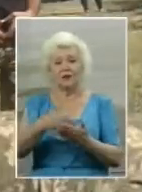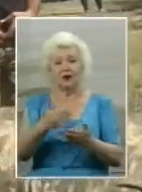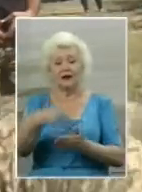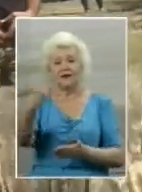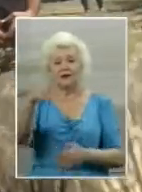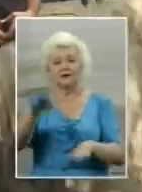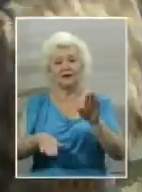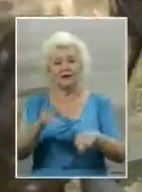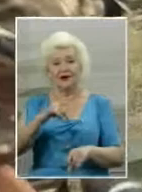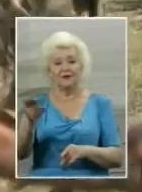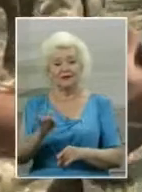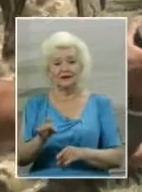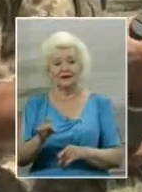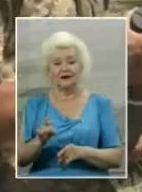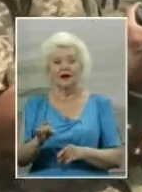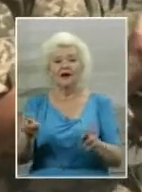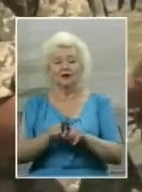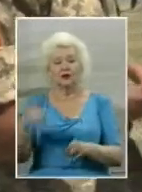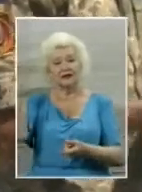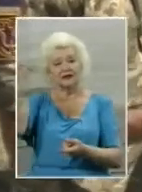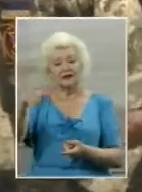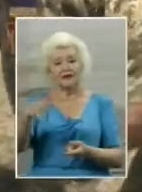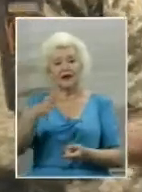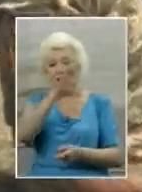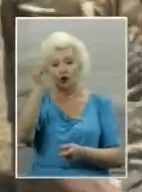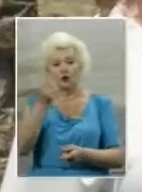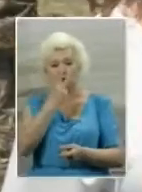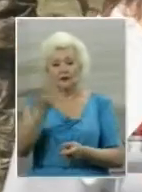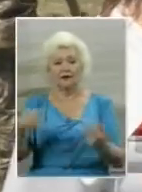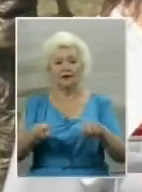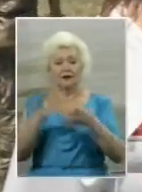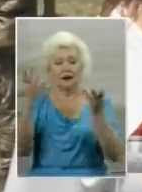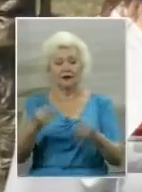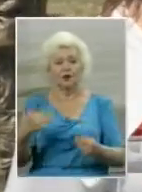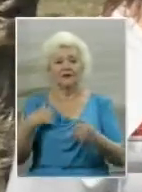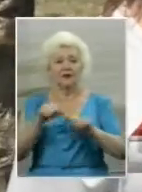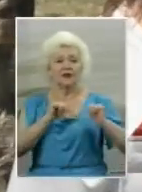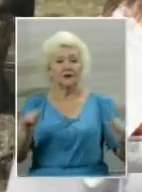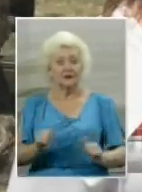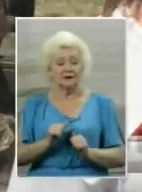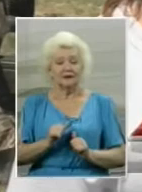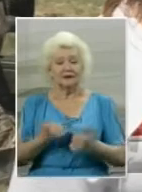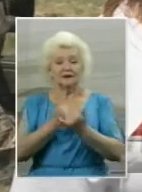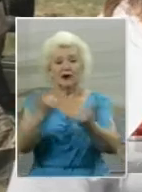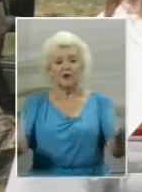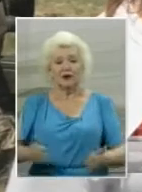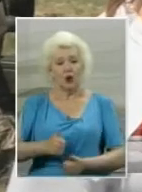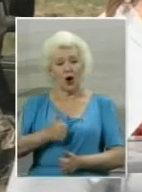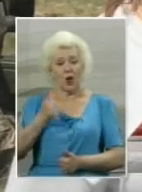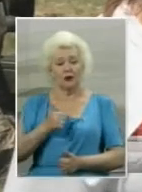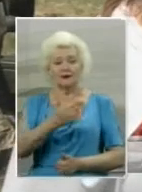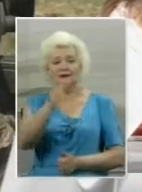свет. Тоже подсвечивать ночью видно, как днем. В наших сердцах панує гордість